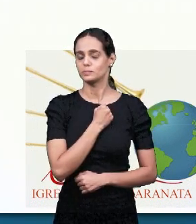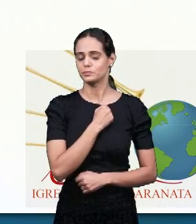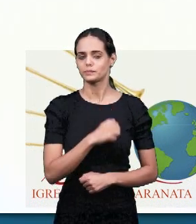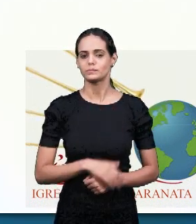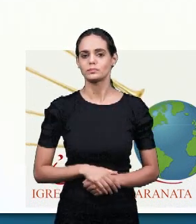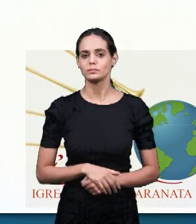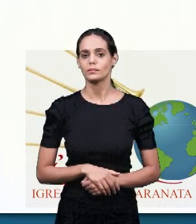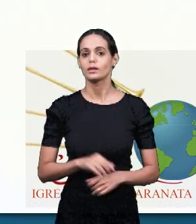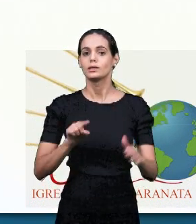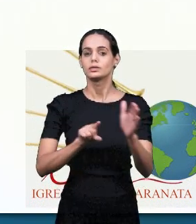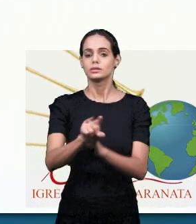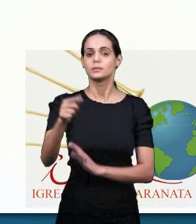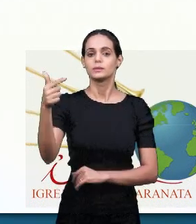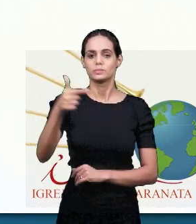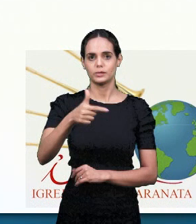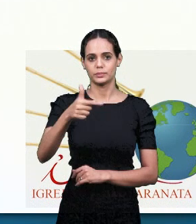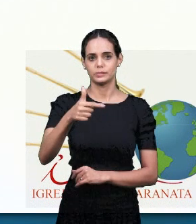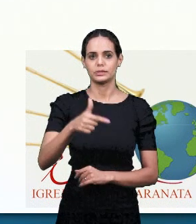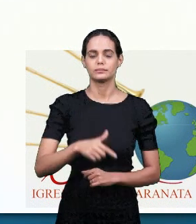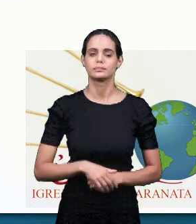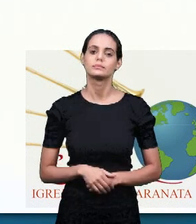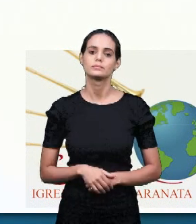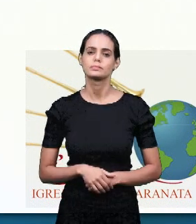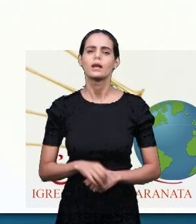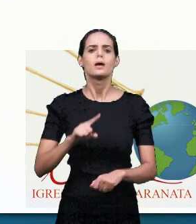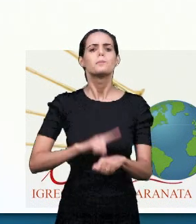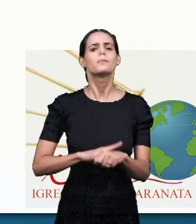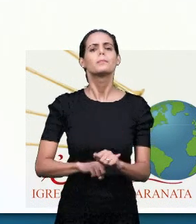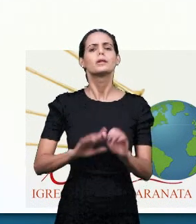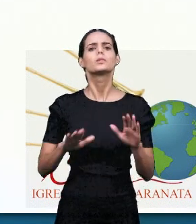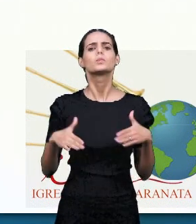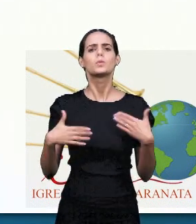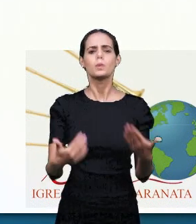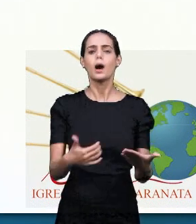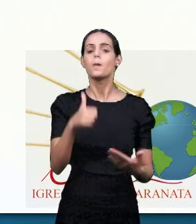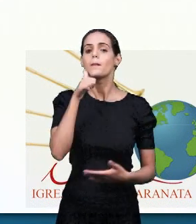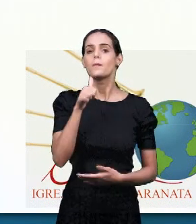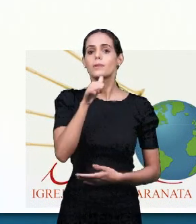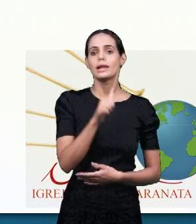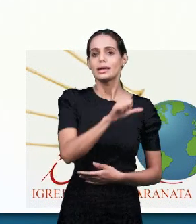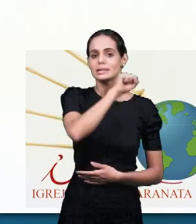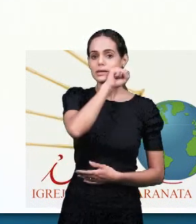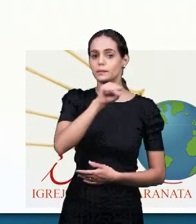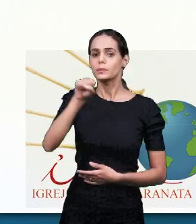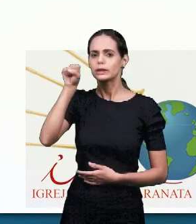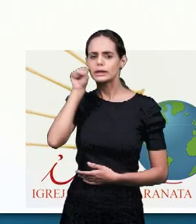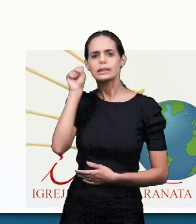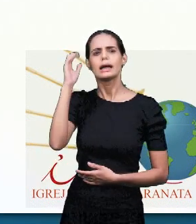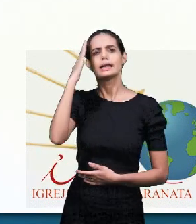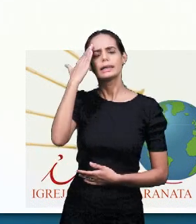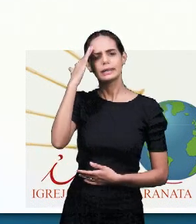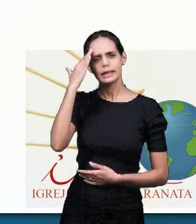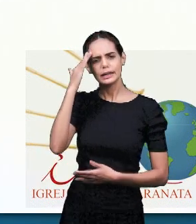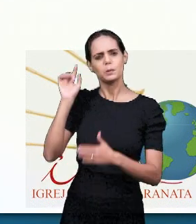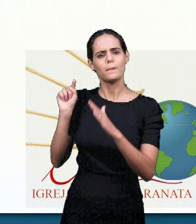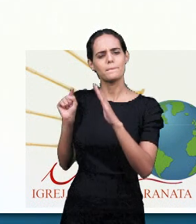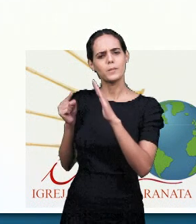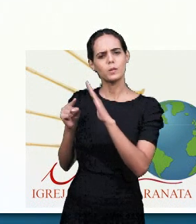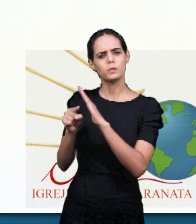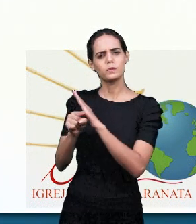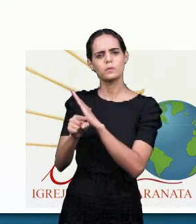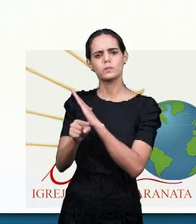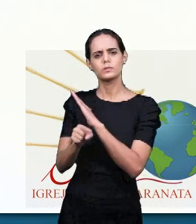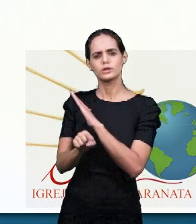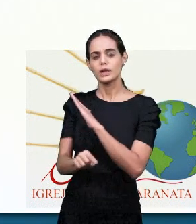todos destinée à diz o tous seguinte: nous em dit, qual en momento quel a mulher moment samaritana la femme entendeu samaritaine a a compris la profundidade